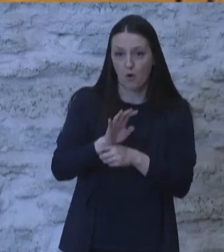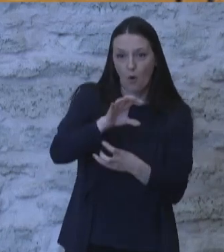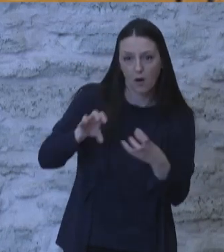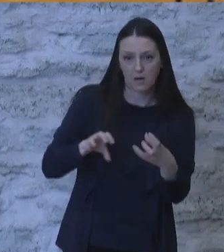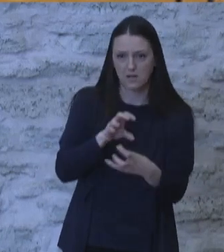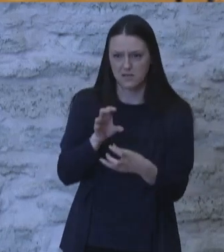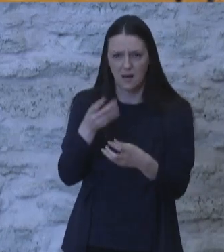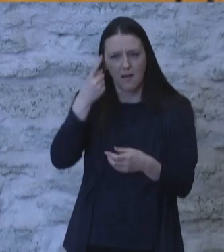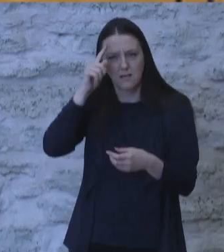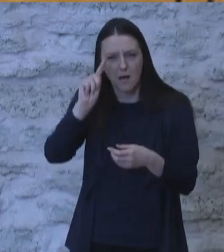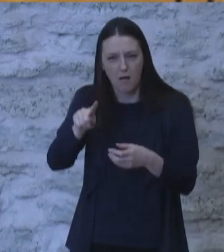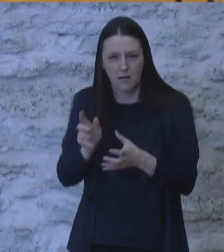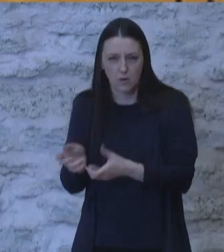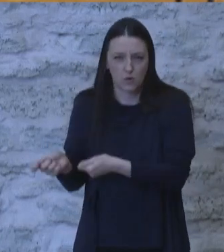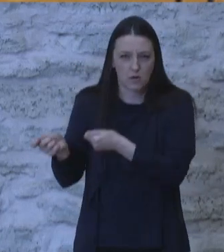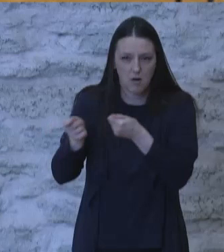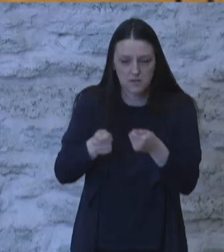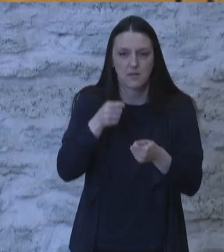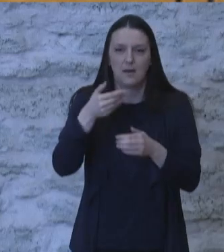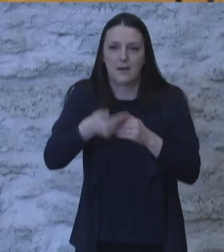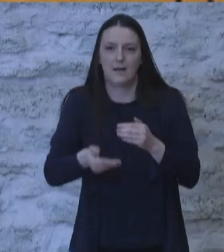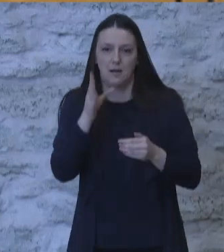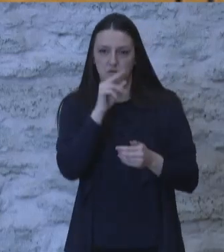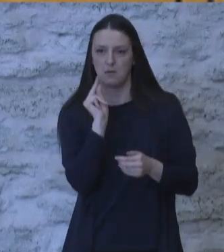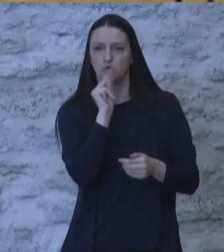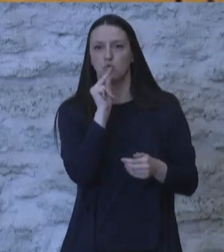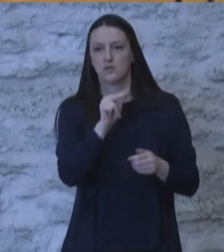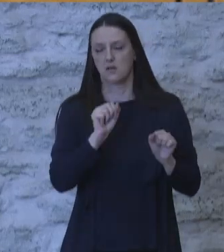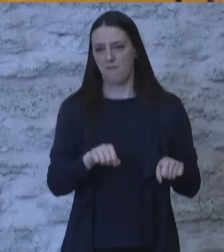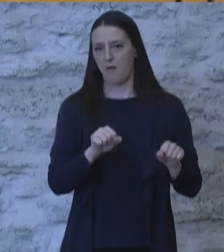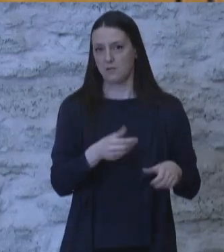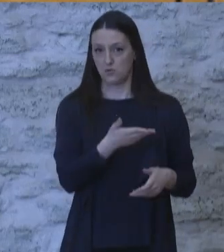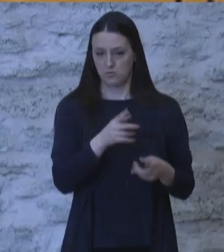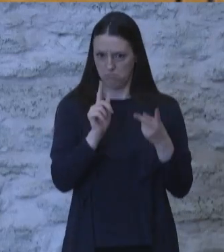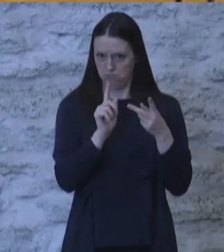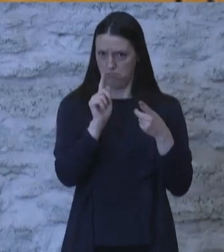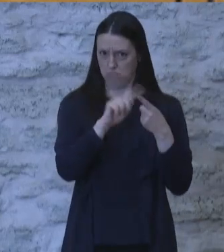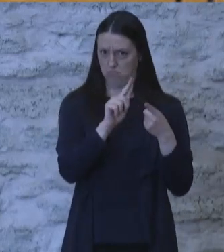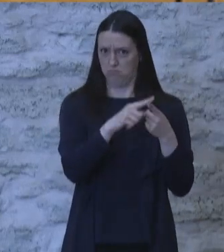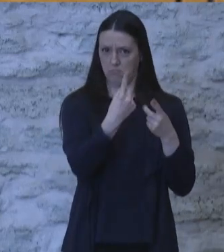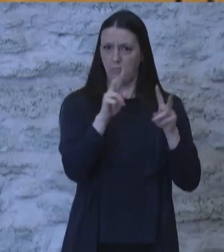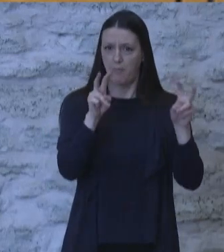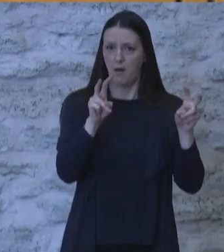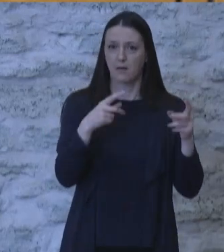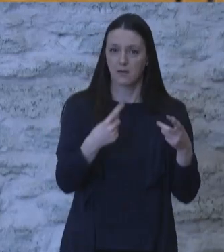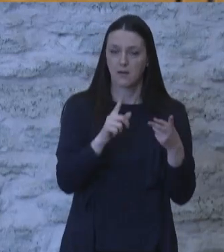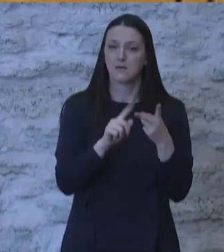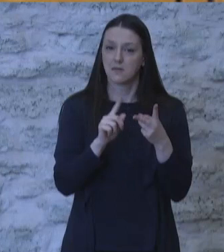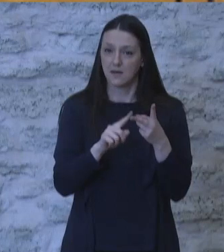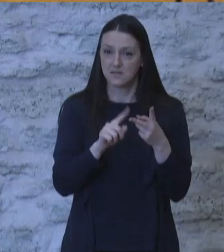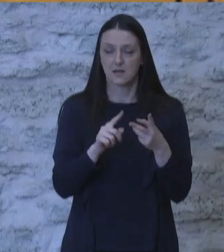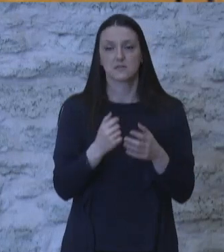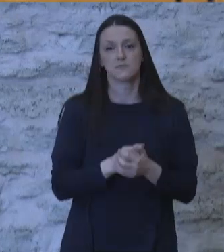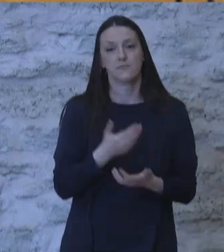kaasa, et hiljem süüdistada Eesti äädades valitsust? See on pealgiri. Jätkab. Kas on võimalik, et reformi erakonna